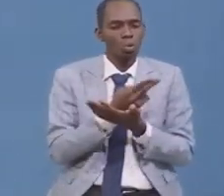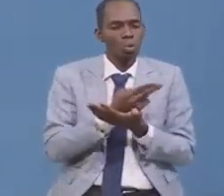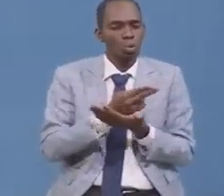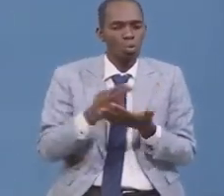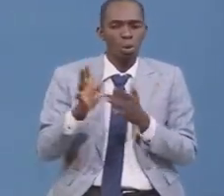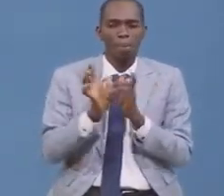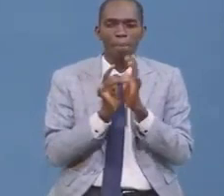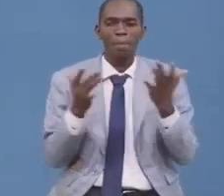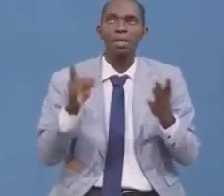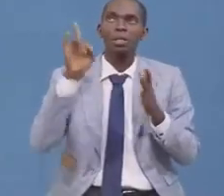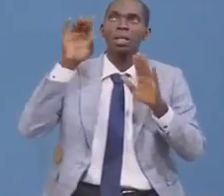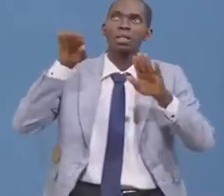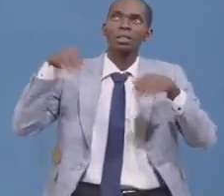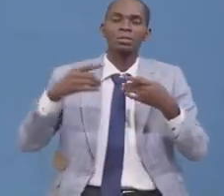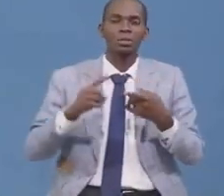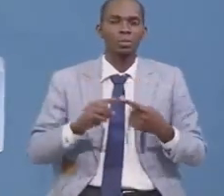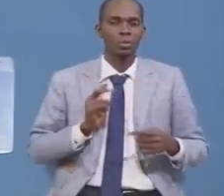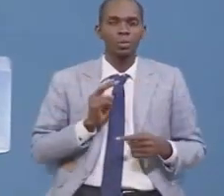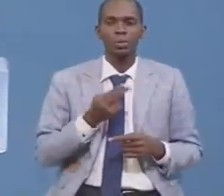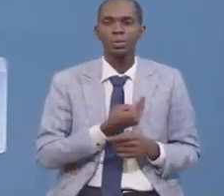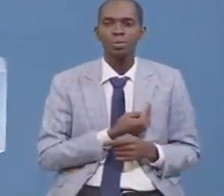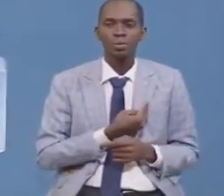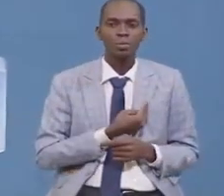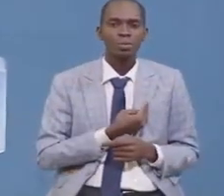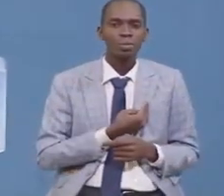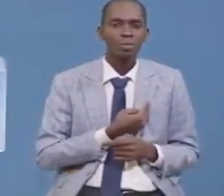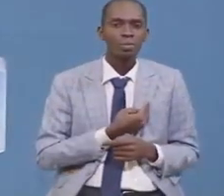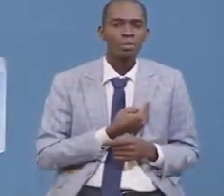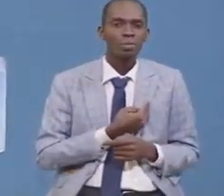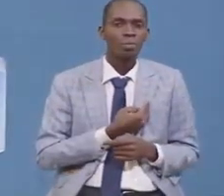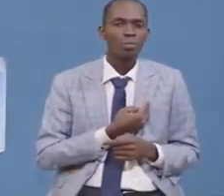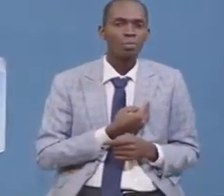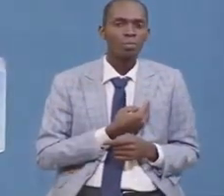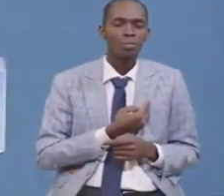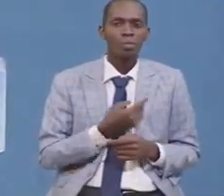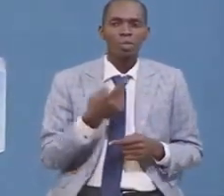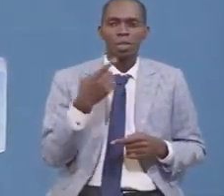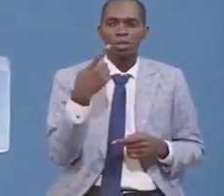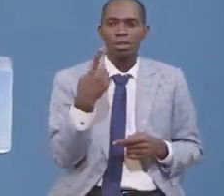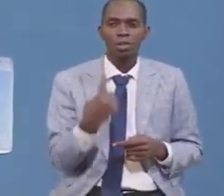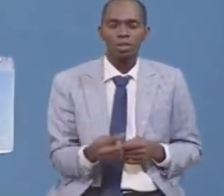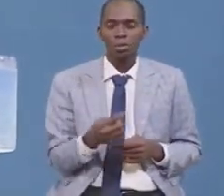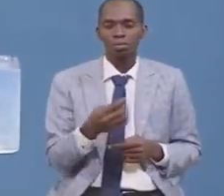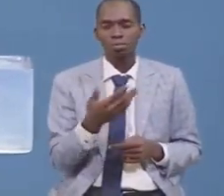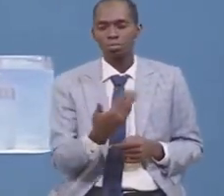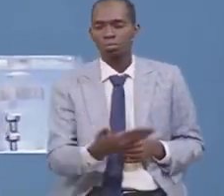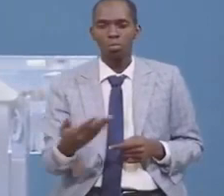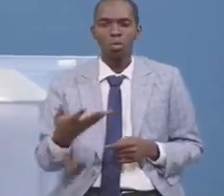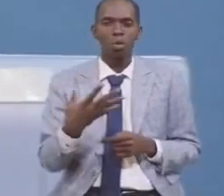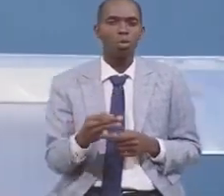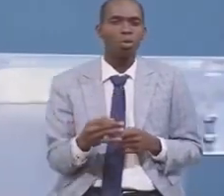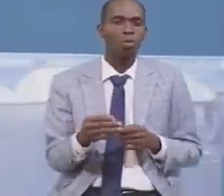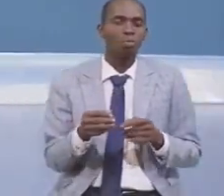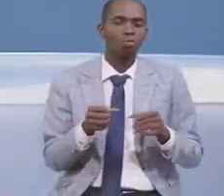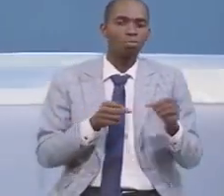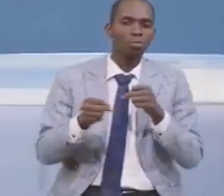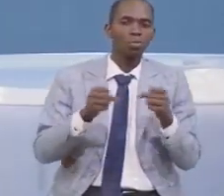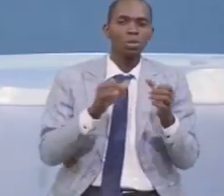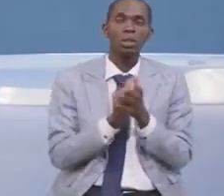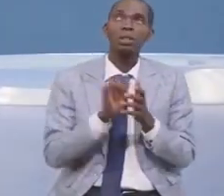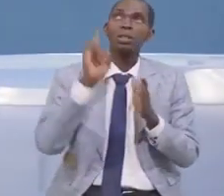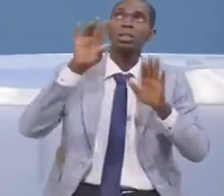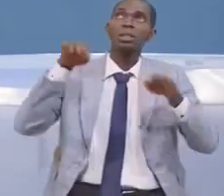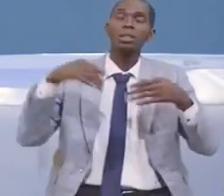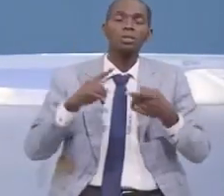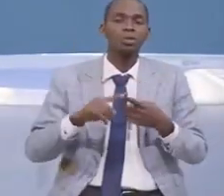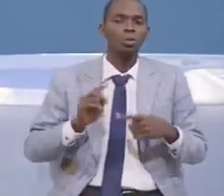us. ఆయన మనకు సంపూర్ణమై ఉన్న పరిశుద్ధమైన గ్రంథాన్ని ఇచ్చాడు. A weapon of our warfare that he has given us. అది మనకు